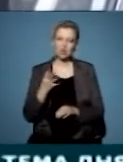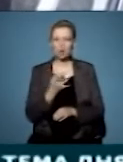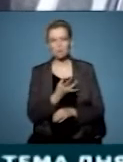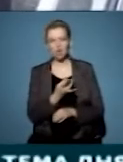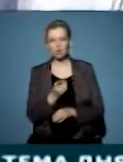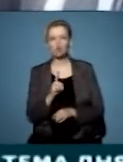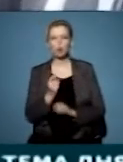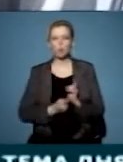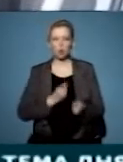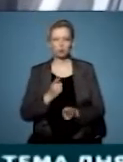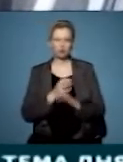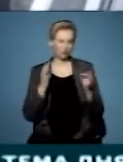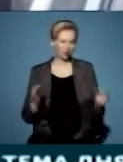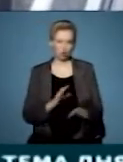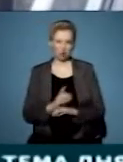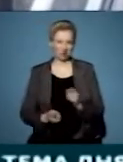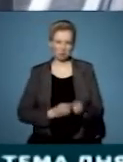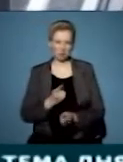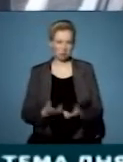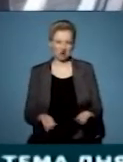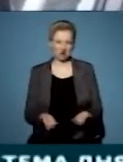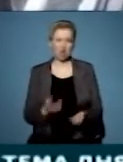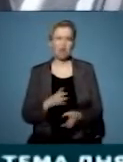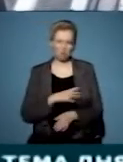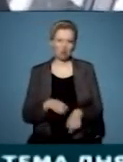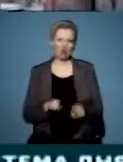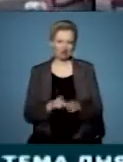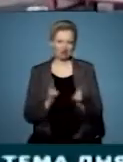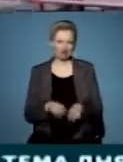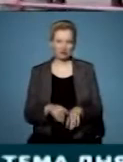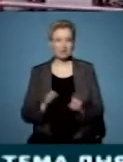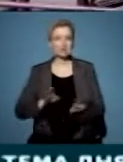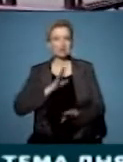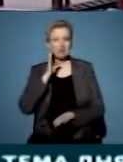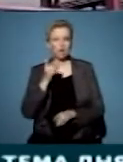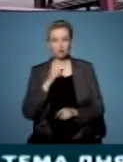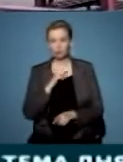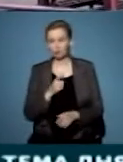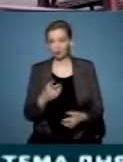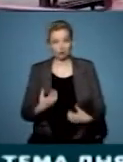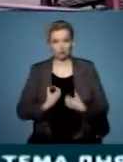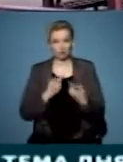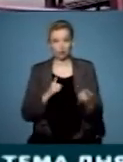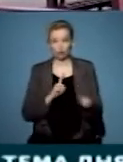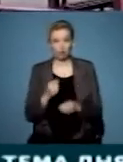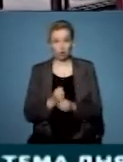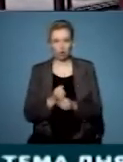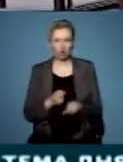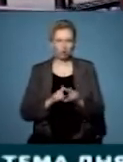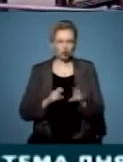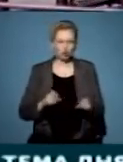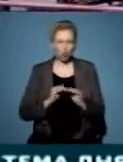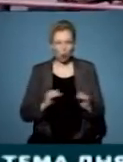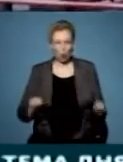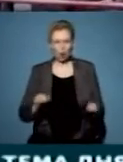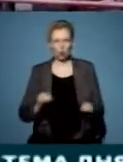гривень, що помінялося? Нічого. Як було, так і є. Зранку це тихий ужас, що твориться. Це і школьники,